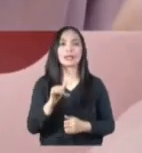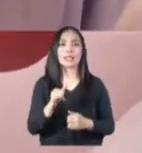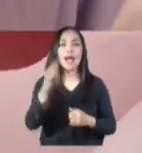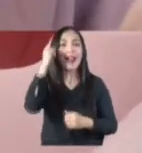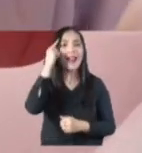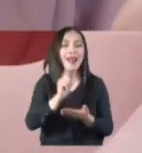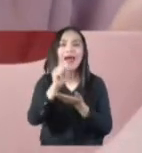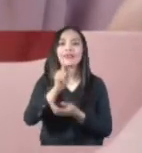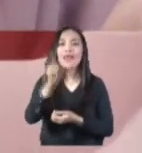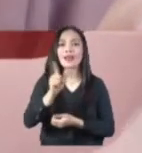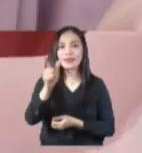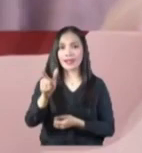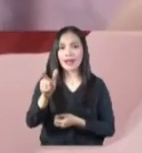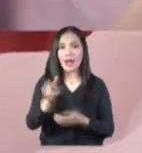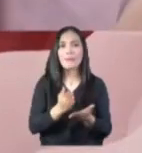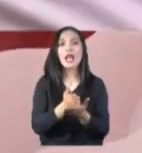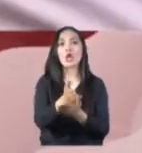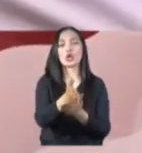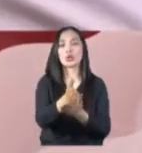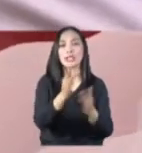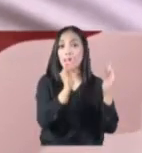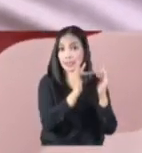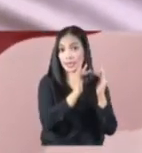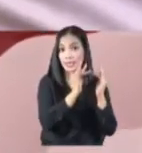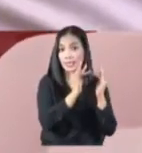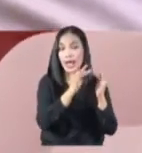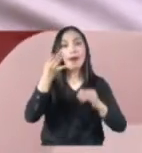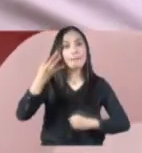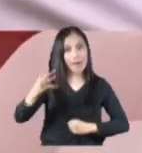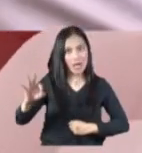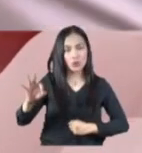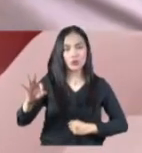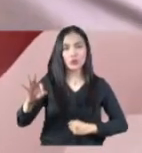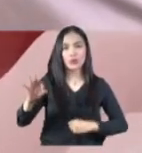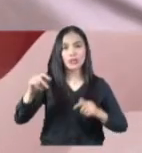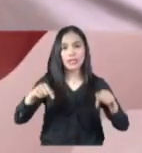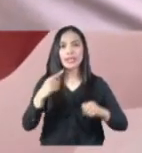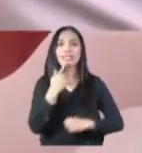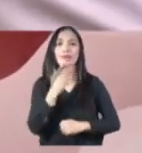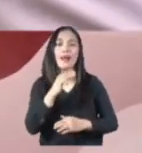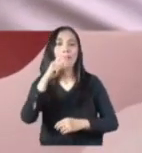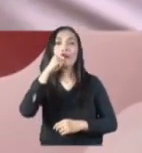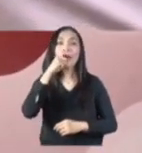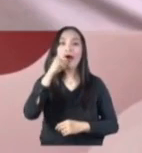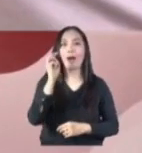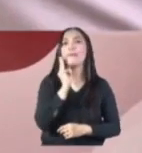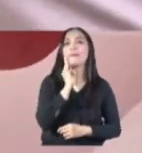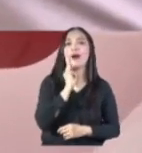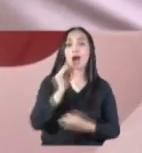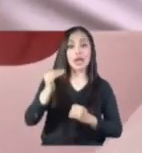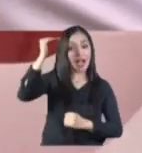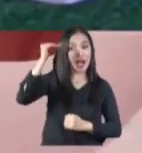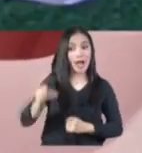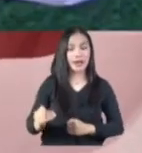pelatihan-pelatihan melalui media jejaring dulu nah bagaimana ini bisanya mungkin ada Ayah ada ibu mungkin ada